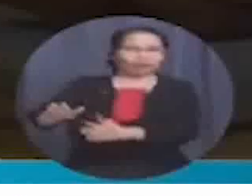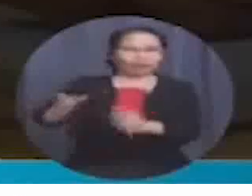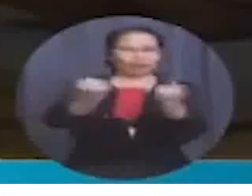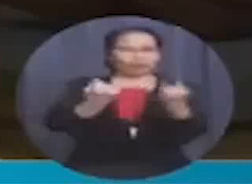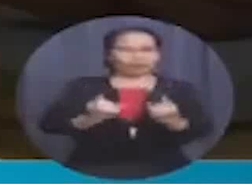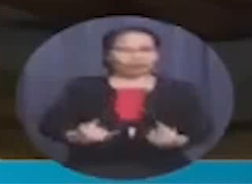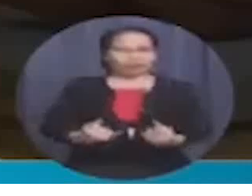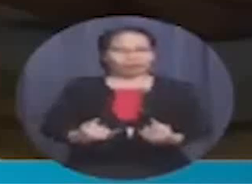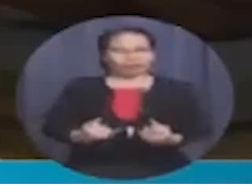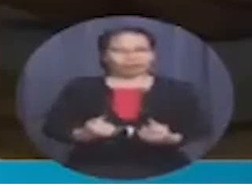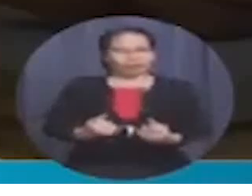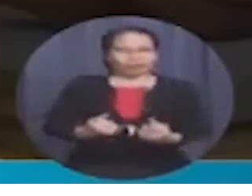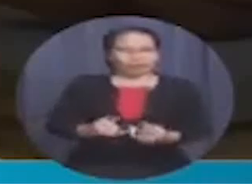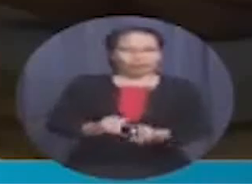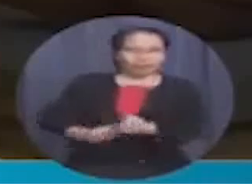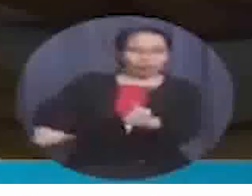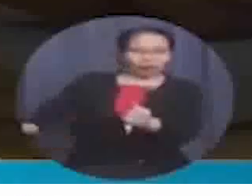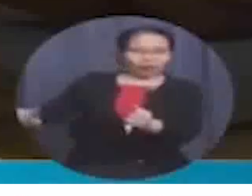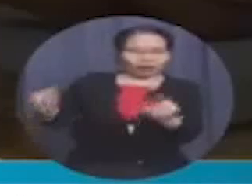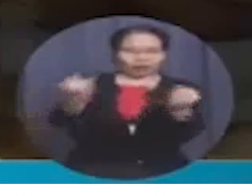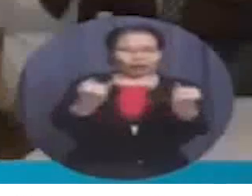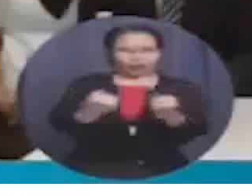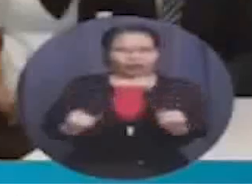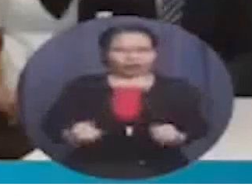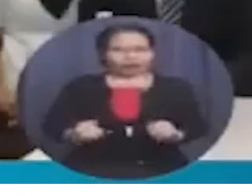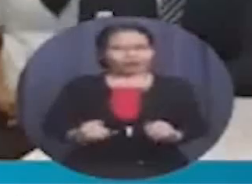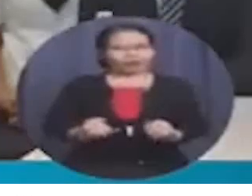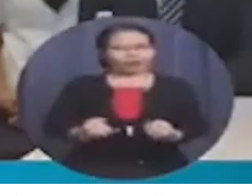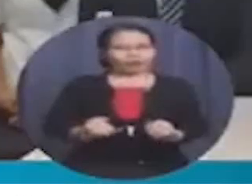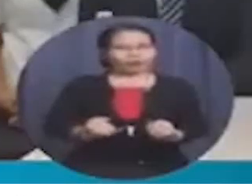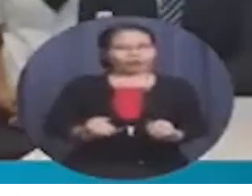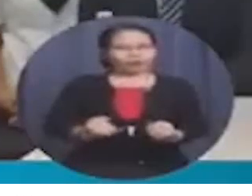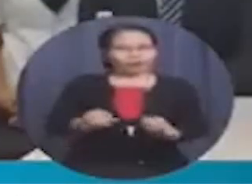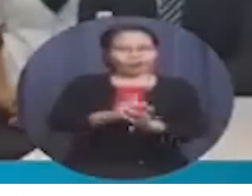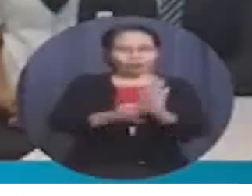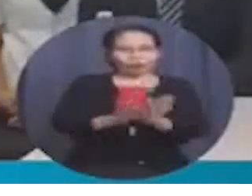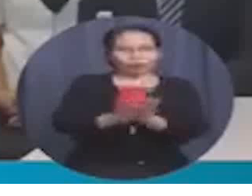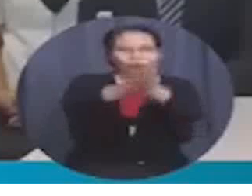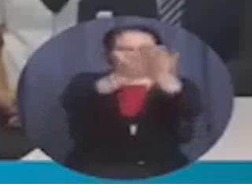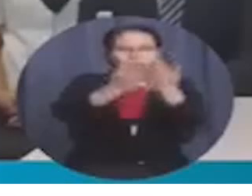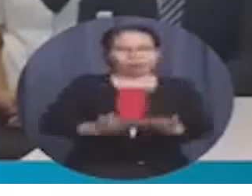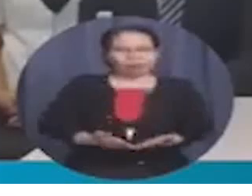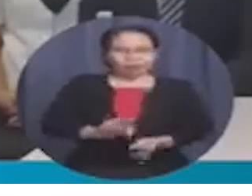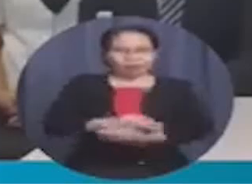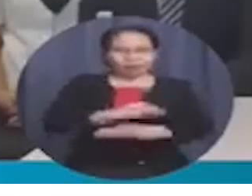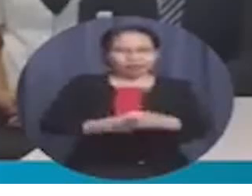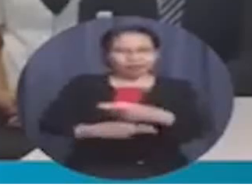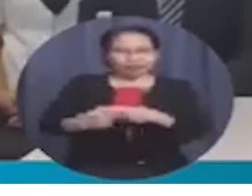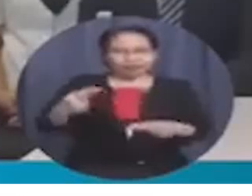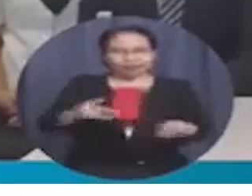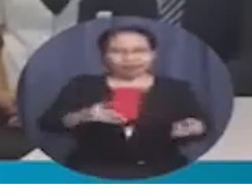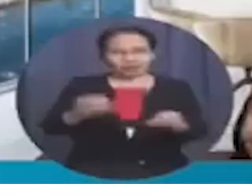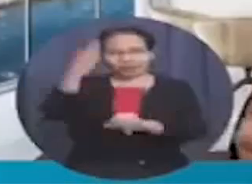sa Diyos-Diyusan. Layuan ninyo ang mga Diyos-Diyusan. Utos yan ng Biblia. Yung ginawa ng kamay.